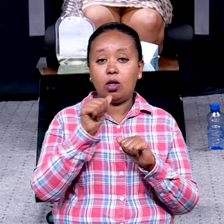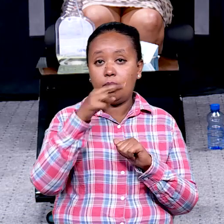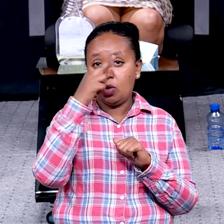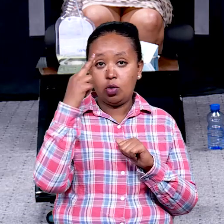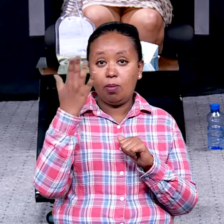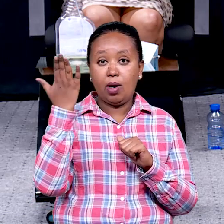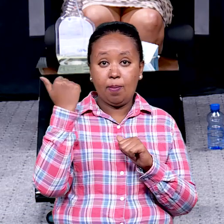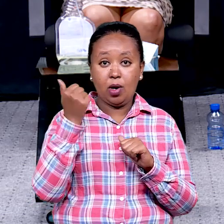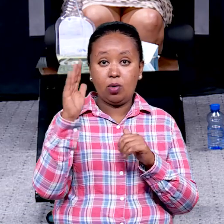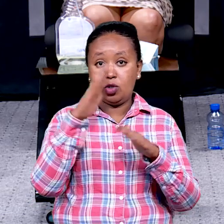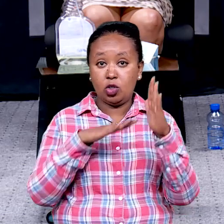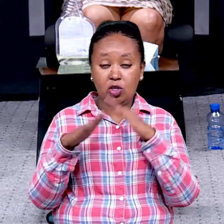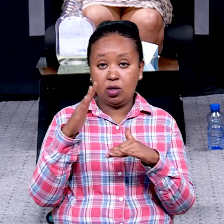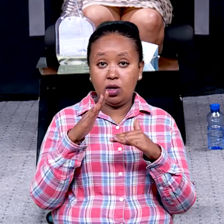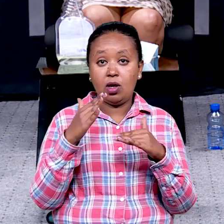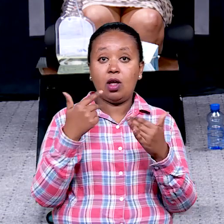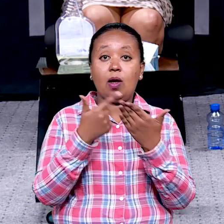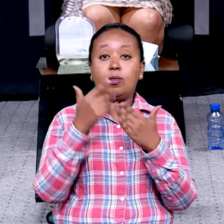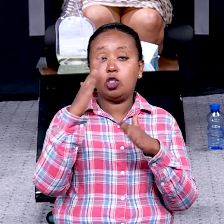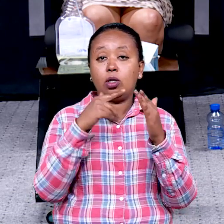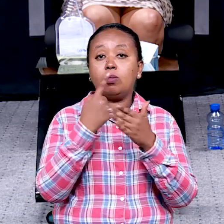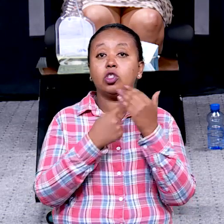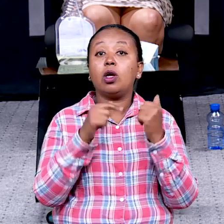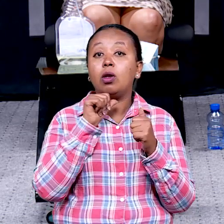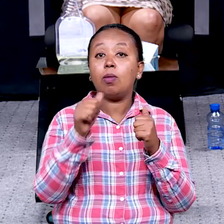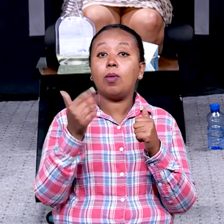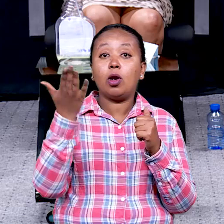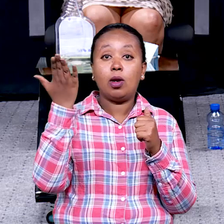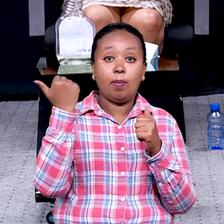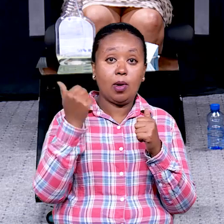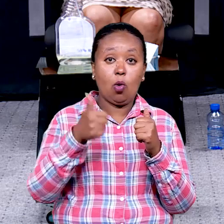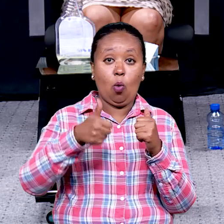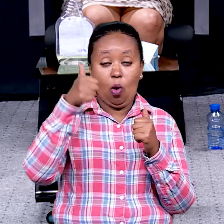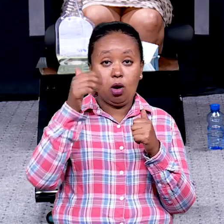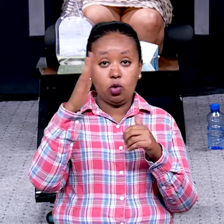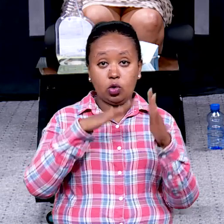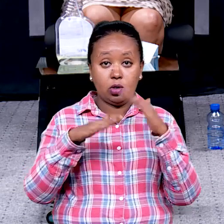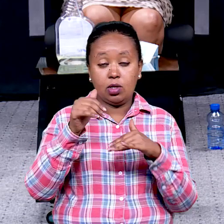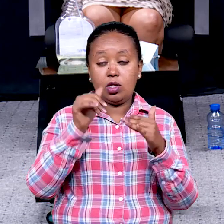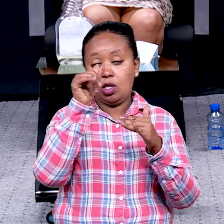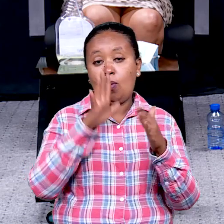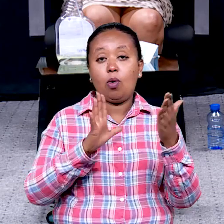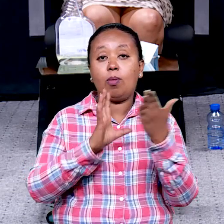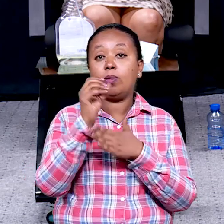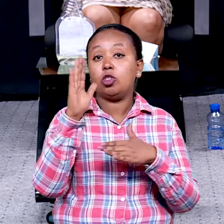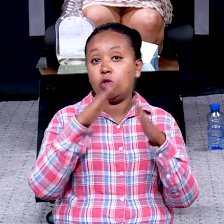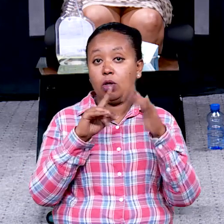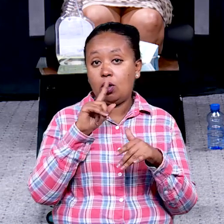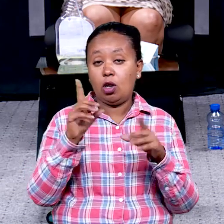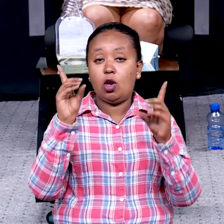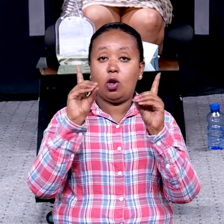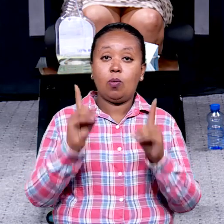አልቀየርንም because በወቅቱ የነበረን ችግር ያም ችግር አይደለም ማለት አይደለም በወቅቱ የነበረን ዋናው ችግር የሰባዊ መብት ችግር